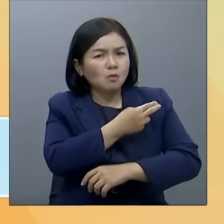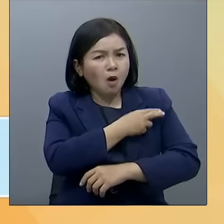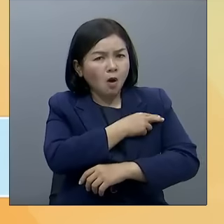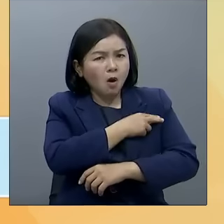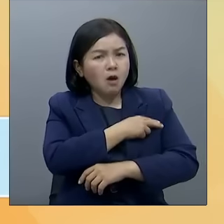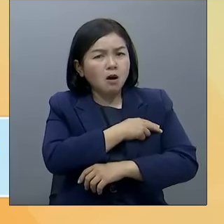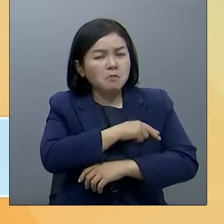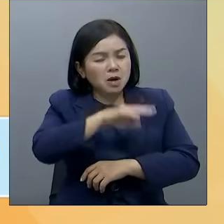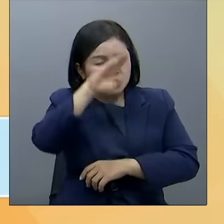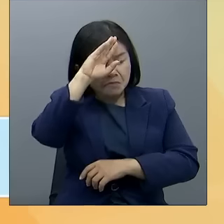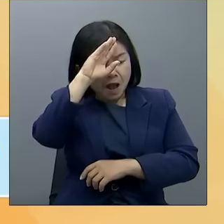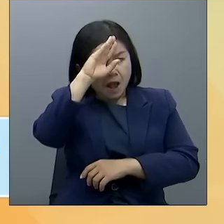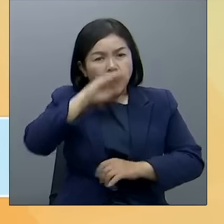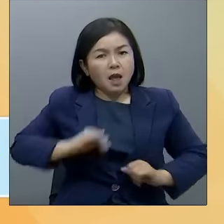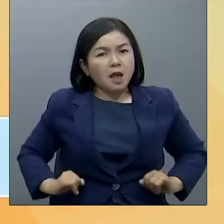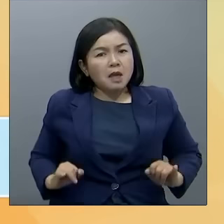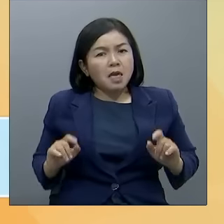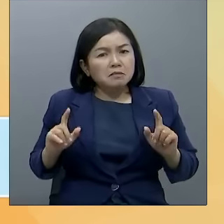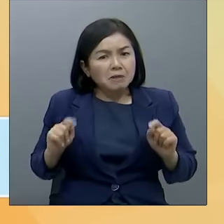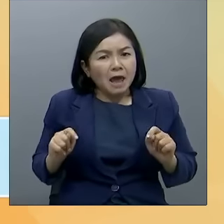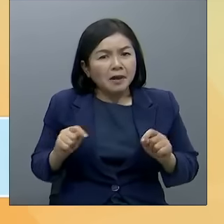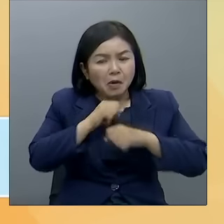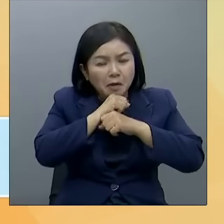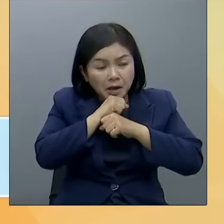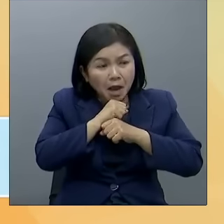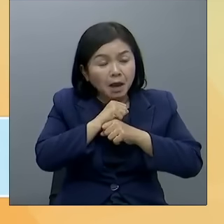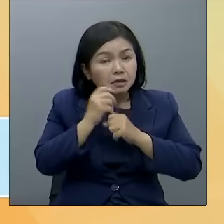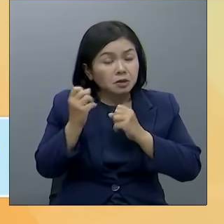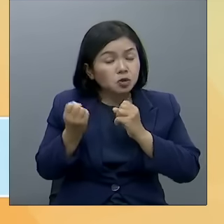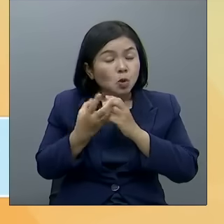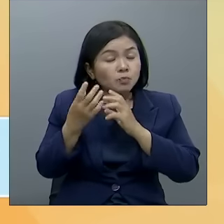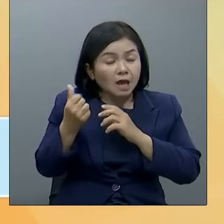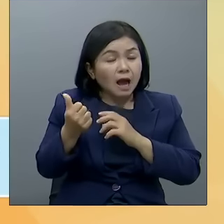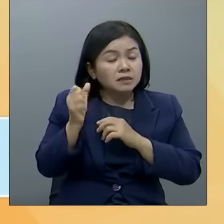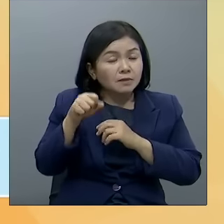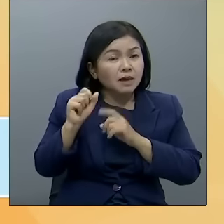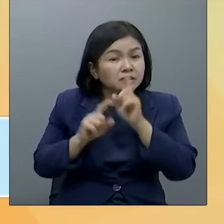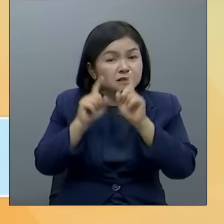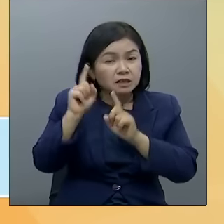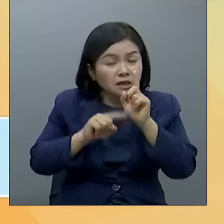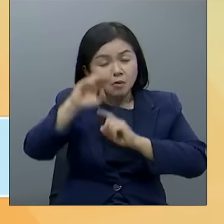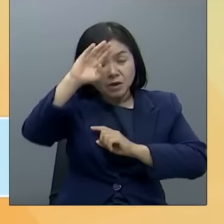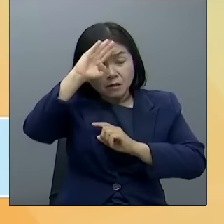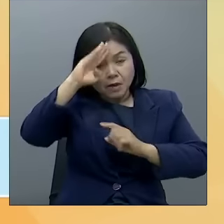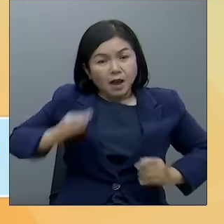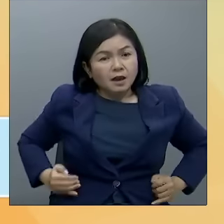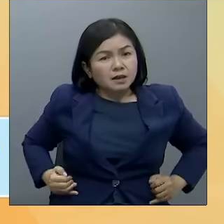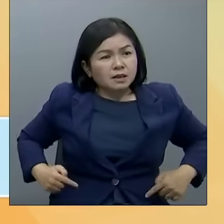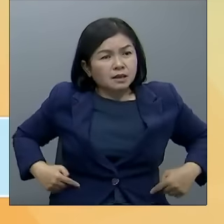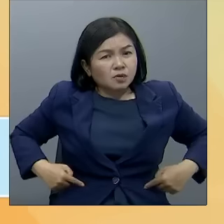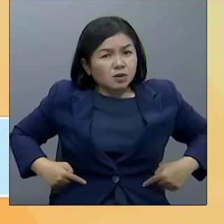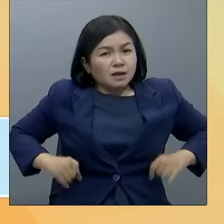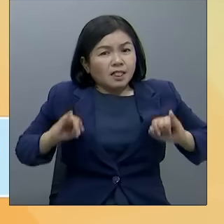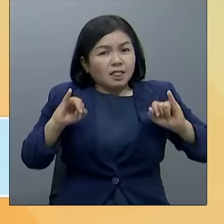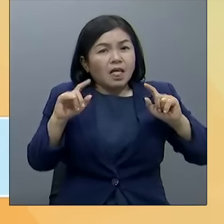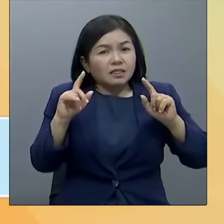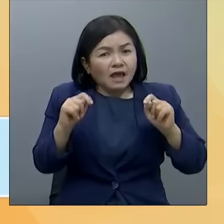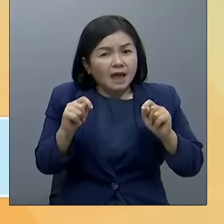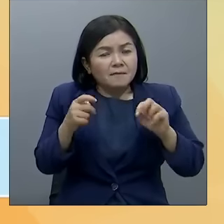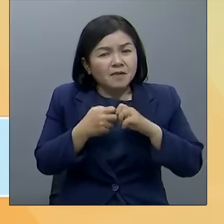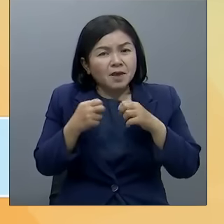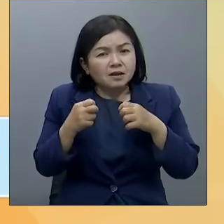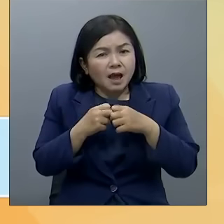รคไตเนี่ยต้องรอตอนอายุมากๆเท่านั้นก่อนเดี๋ยวนี้จากสถิติคนเป็นโรคไตเนี่ยอายุที่เริ่มเป็นกันหรือเริ่มมีปัญ